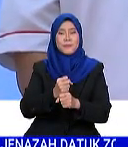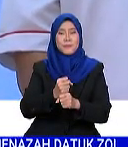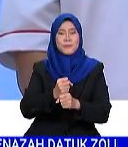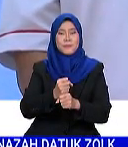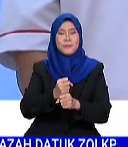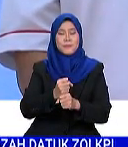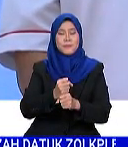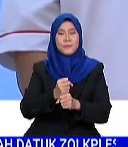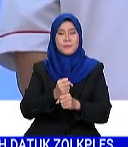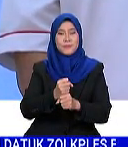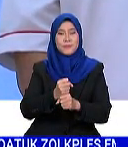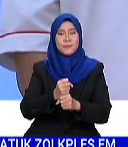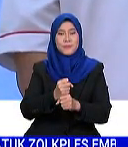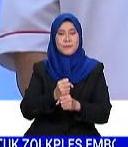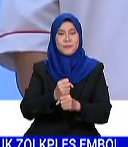dapat